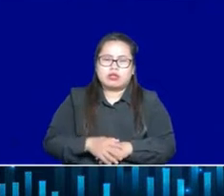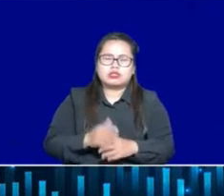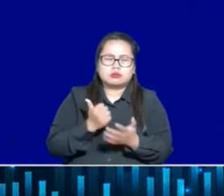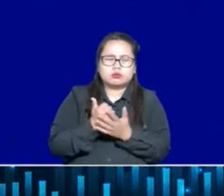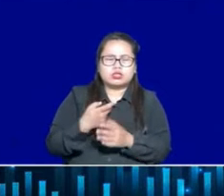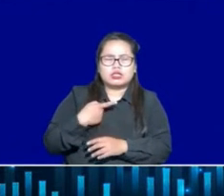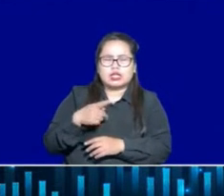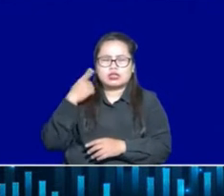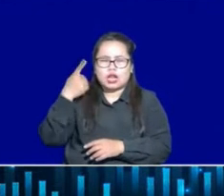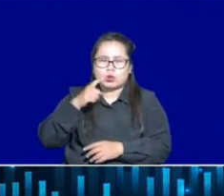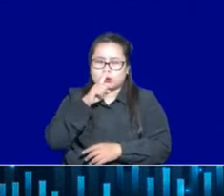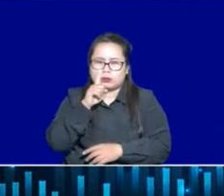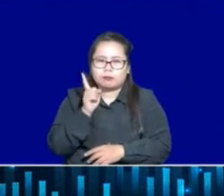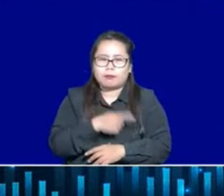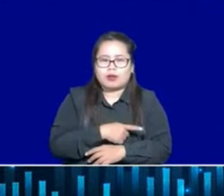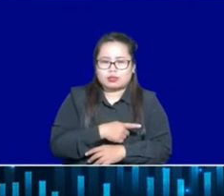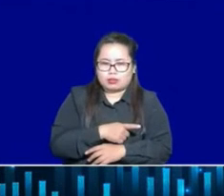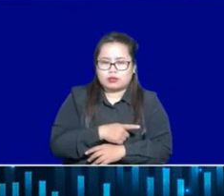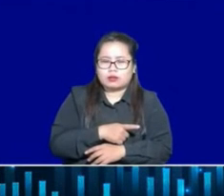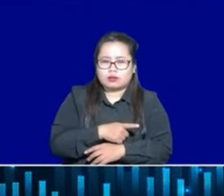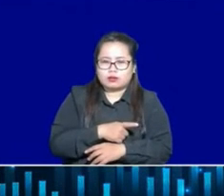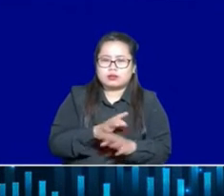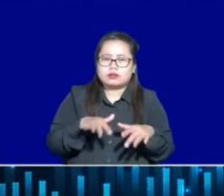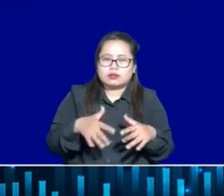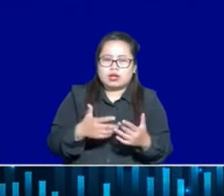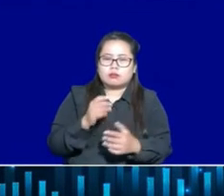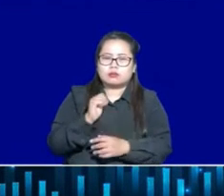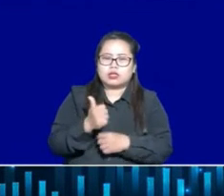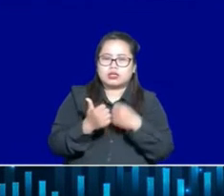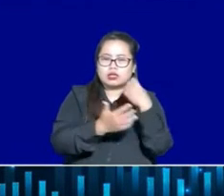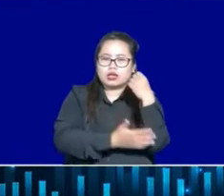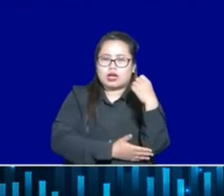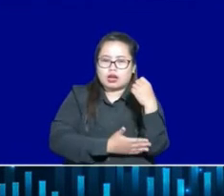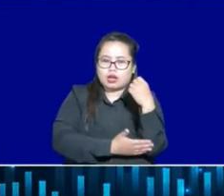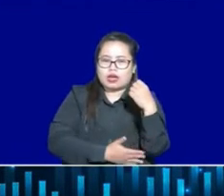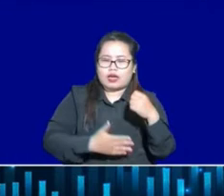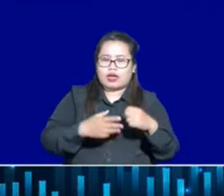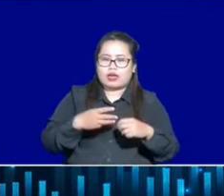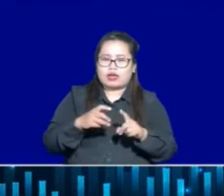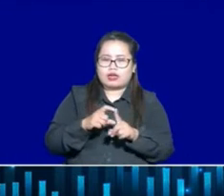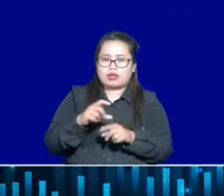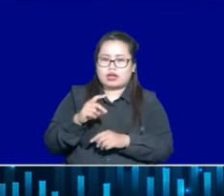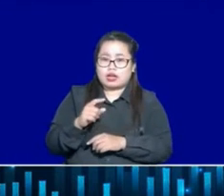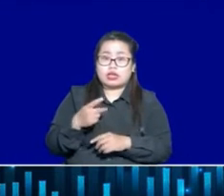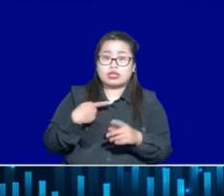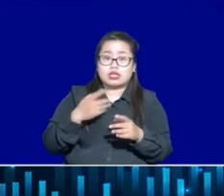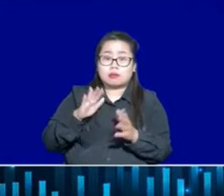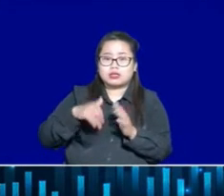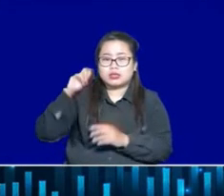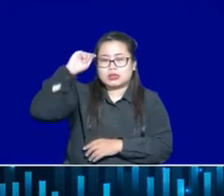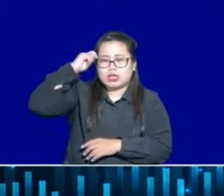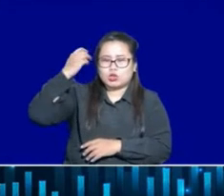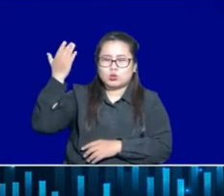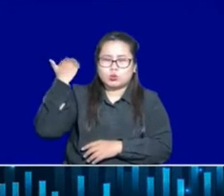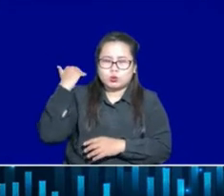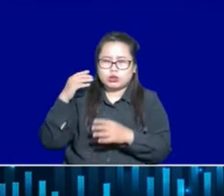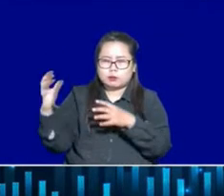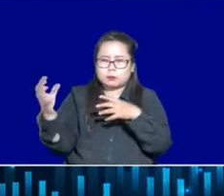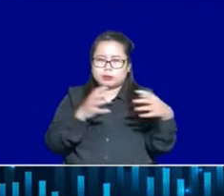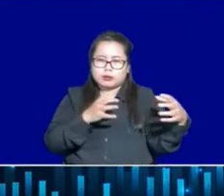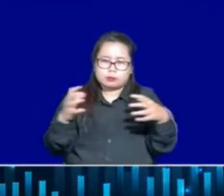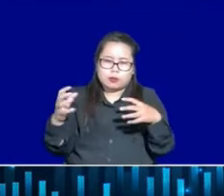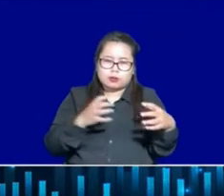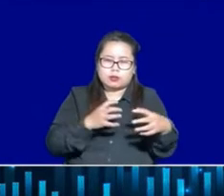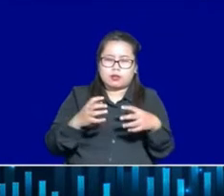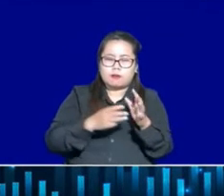cepat kemudian menjadi negara trader. Kita masih ingat dulu perdebatan antara maker